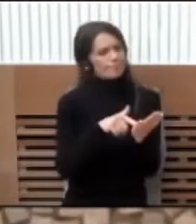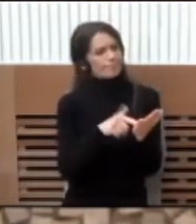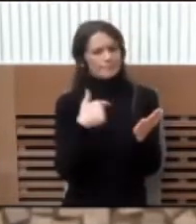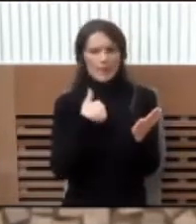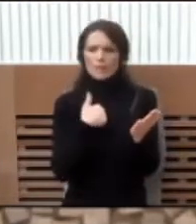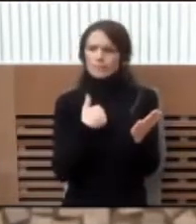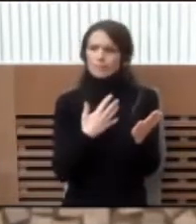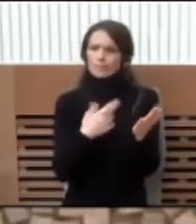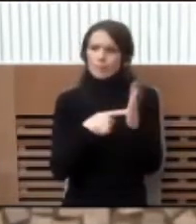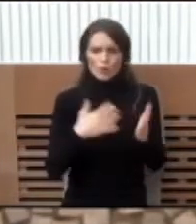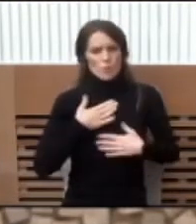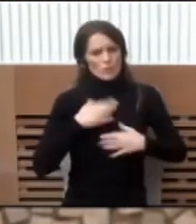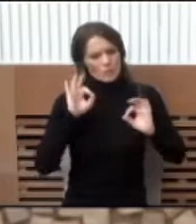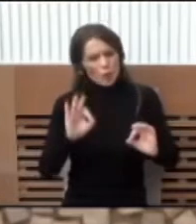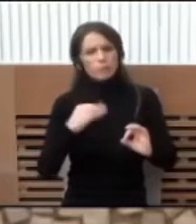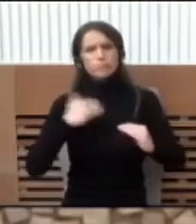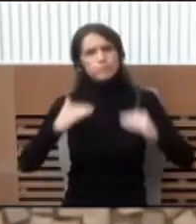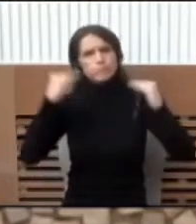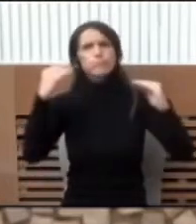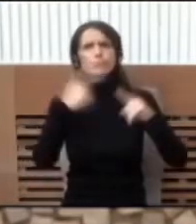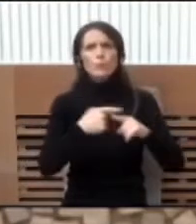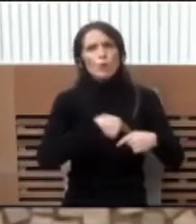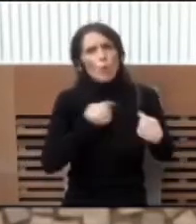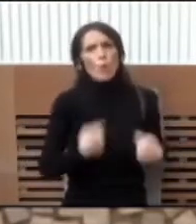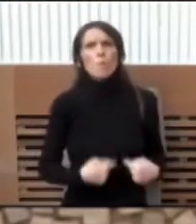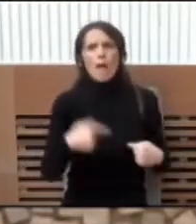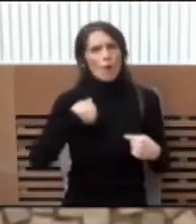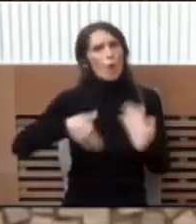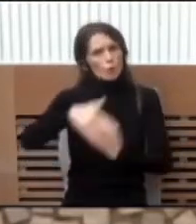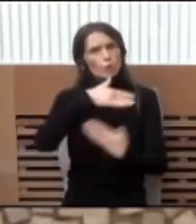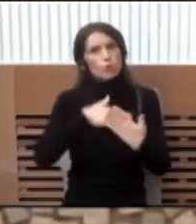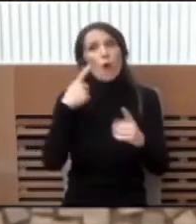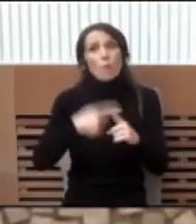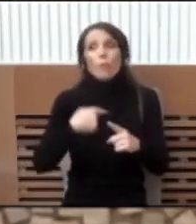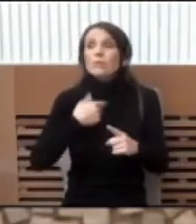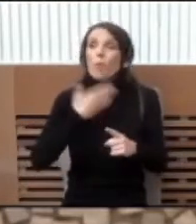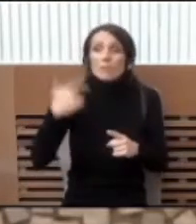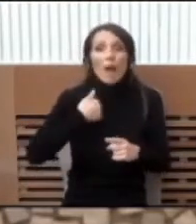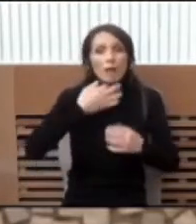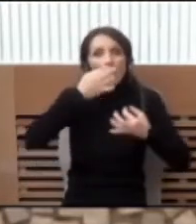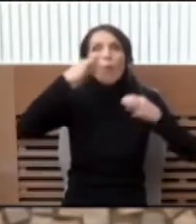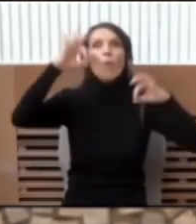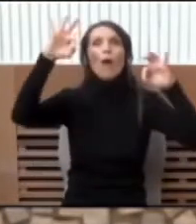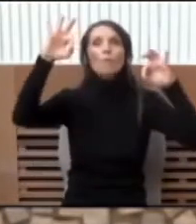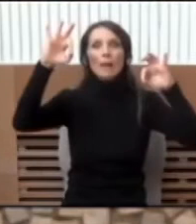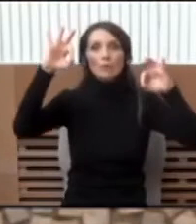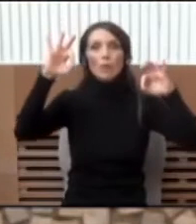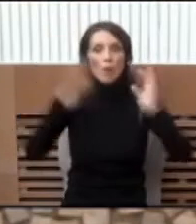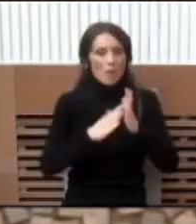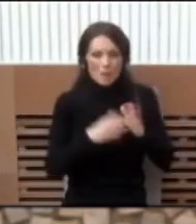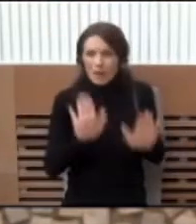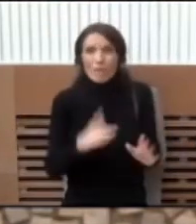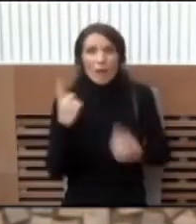društvo, već je uspela da unapredi svoj ukupni društveni ambijent. Pre svega svoju ekonomiju koja je nastavila da raste u